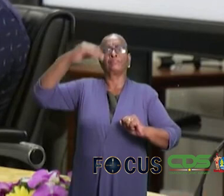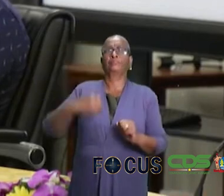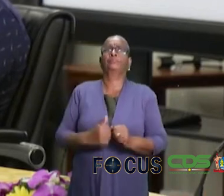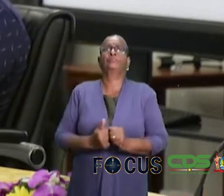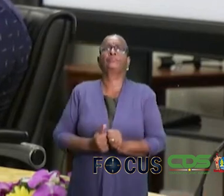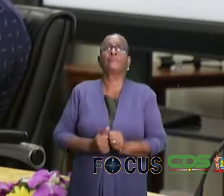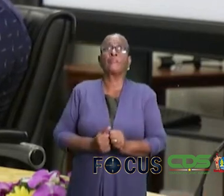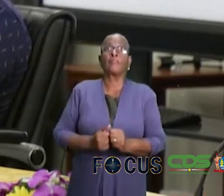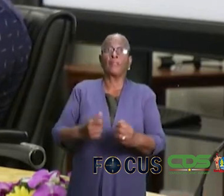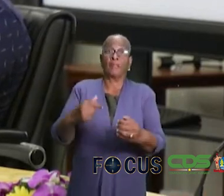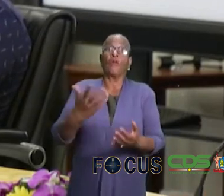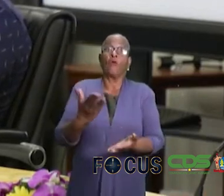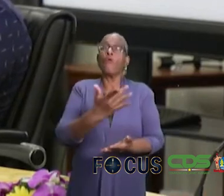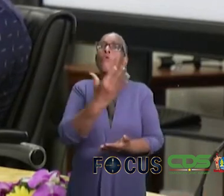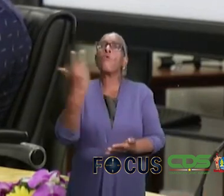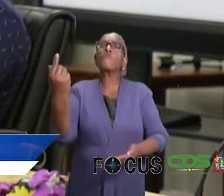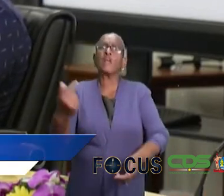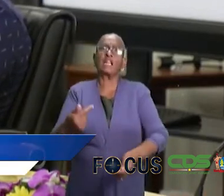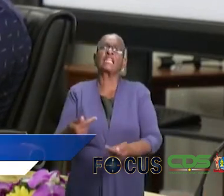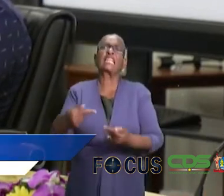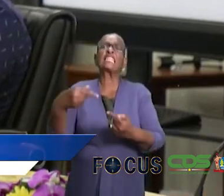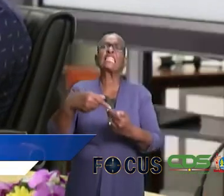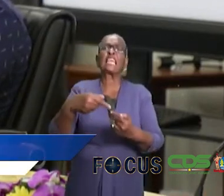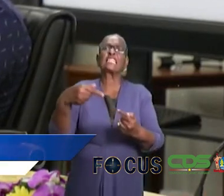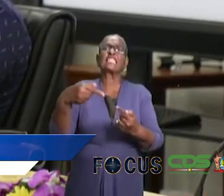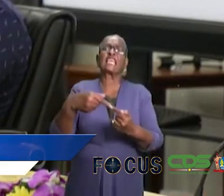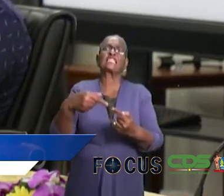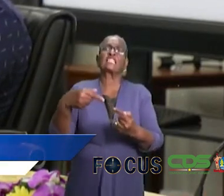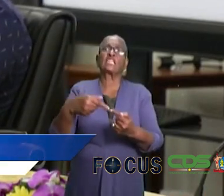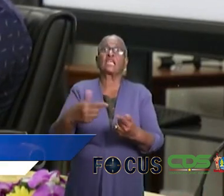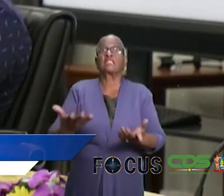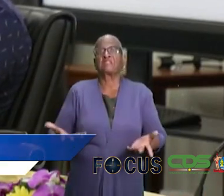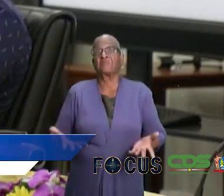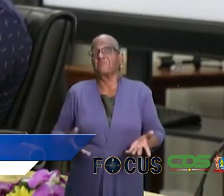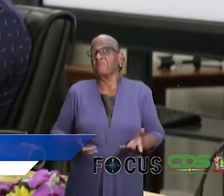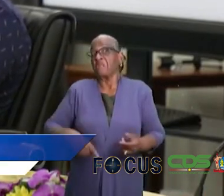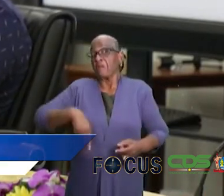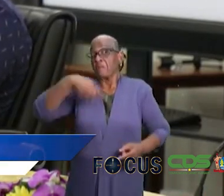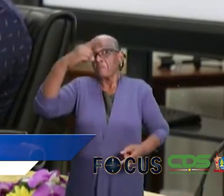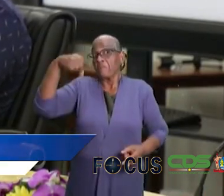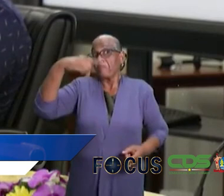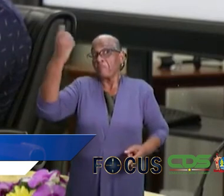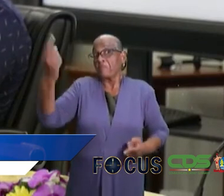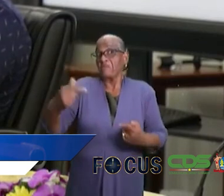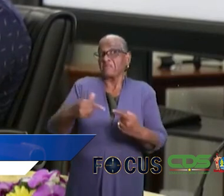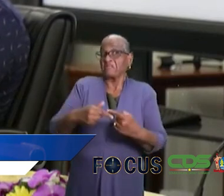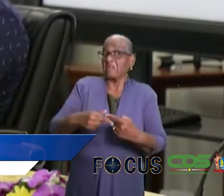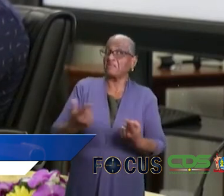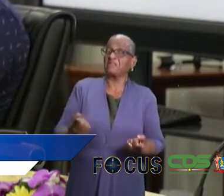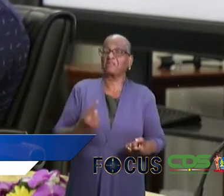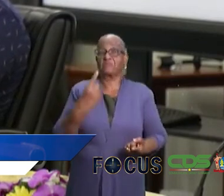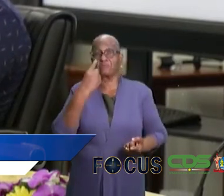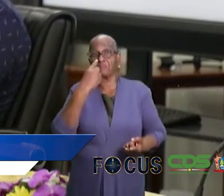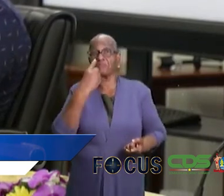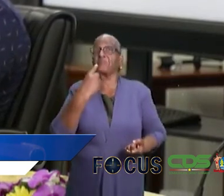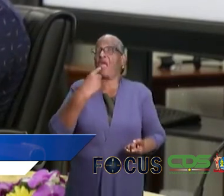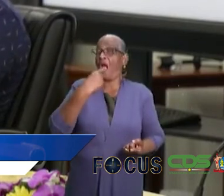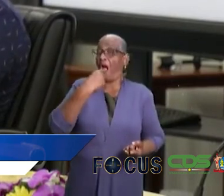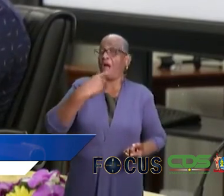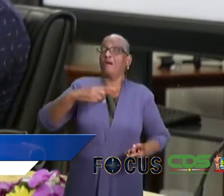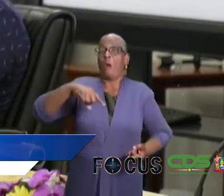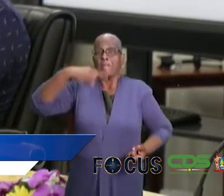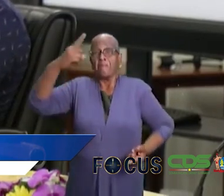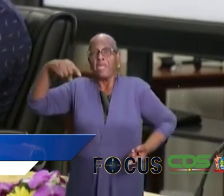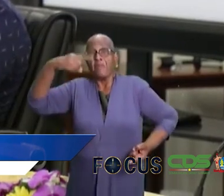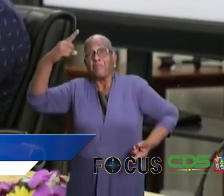Dus het aantal testen die we hebben gedaan, we zien ook dat vanaf de derde golf we veel meer testen doen. U ziet zelf dat we